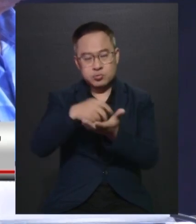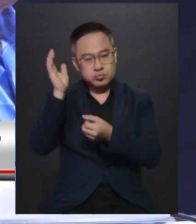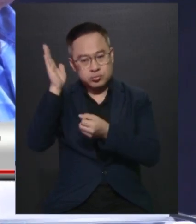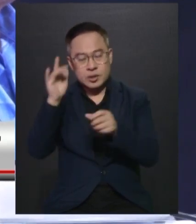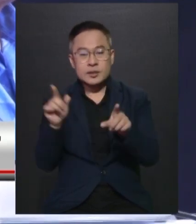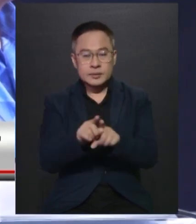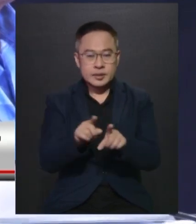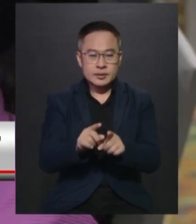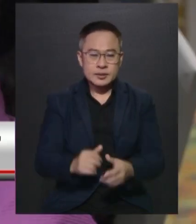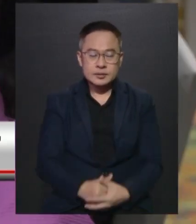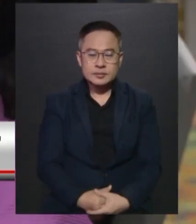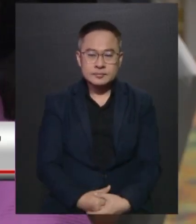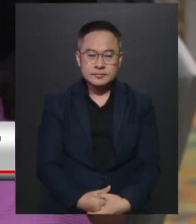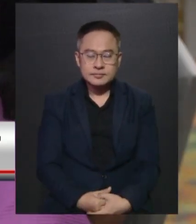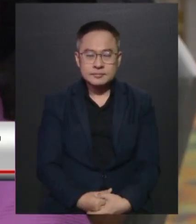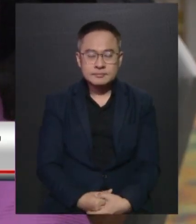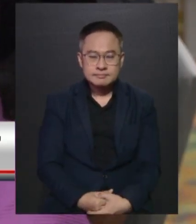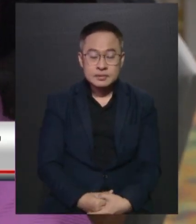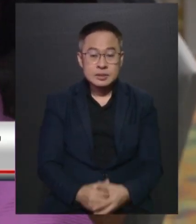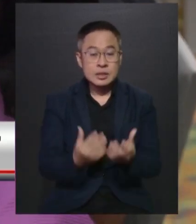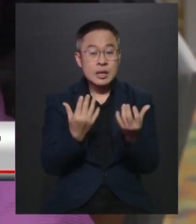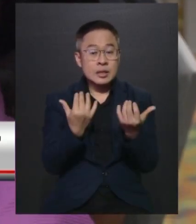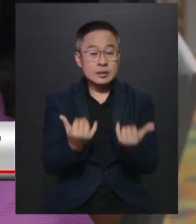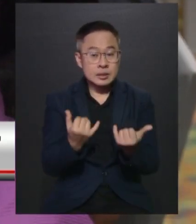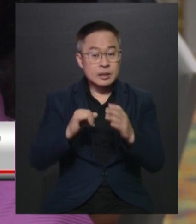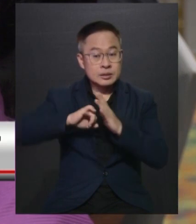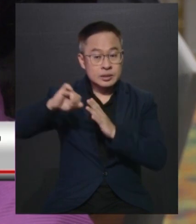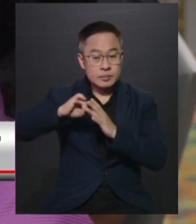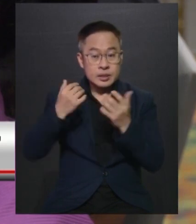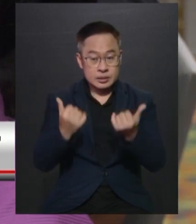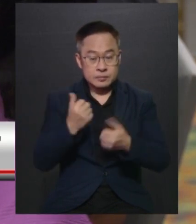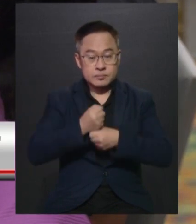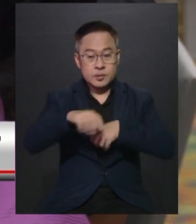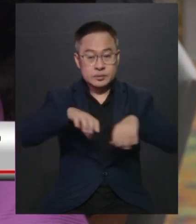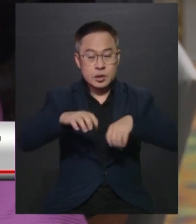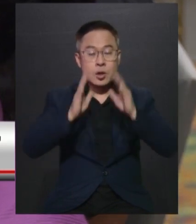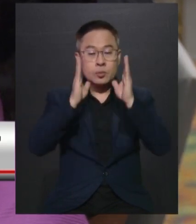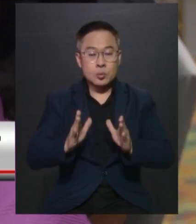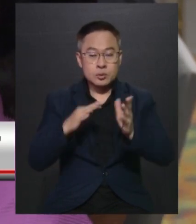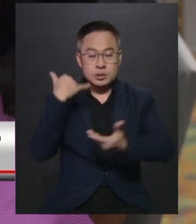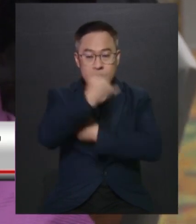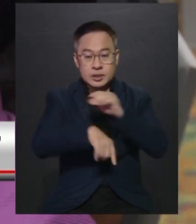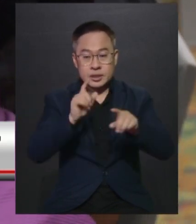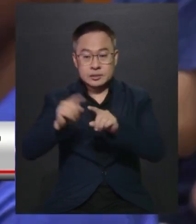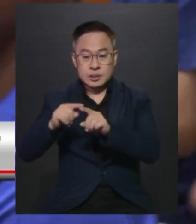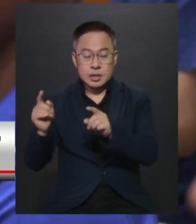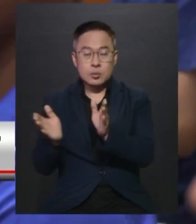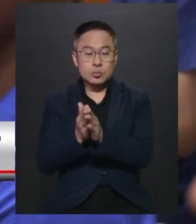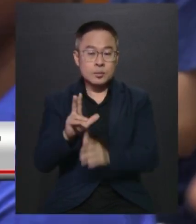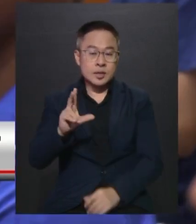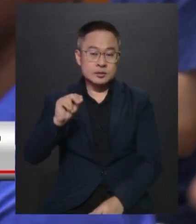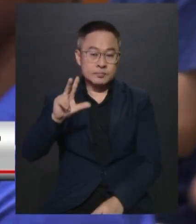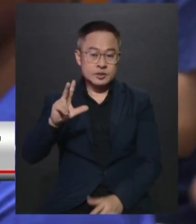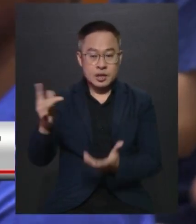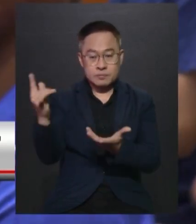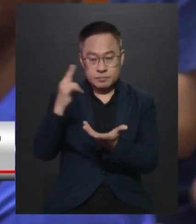โดยการแข่งขันครั้งนี้ที่จังหวัดเชียงใหม่นะคะก็จะมีนักกีฬาจาก33ประเทศเข้าร่วมแข่งขัน